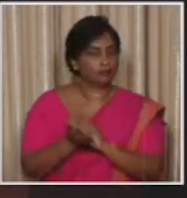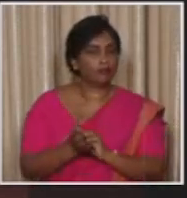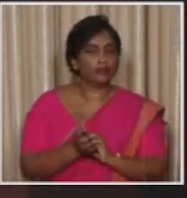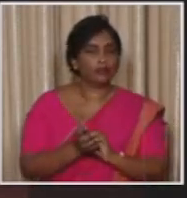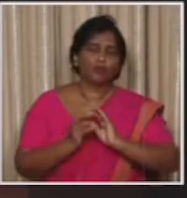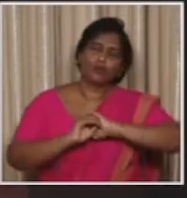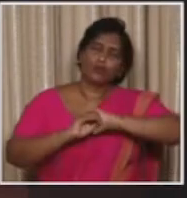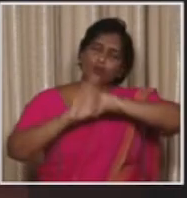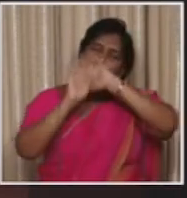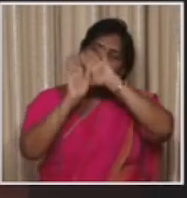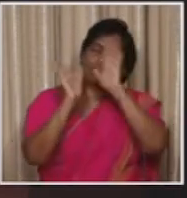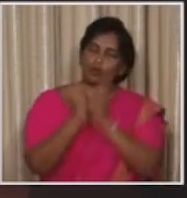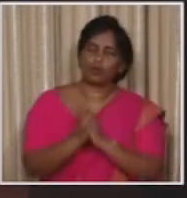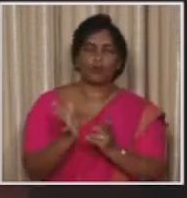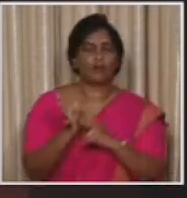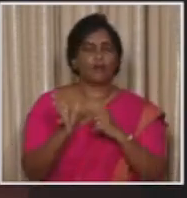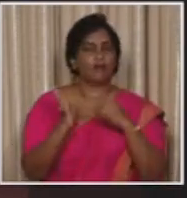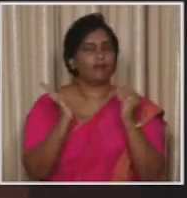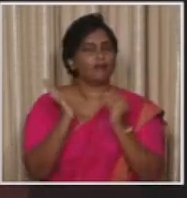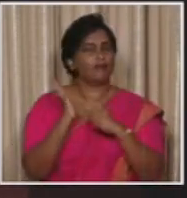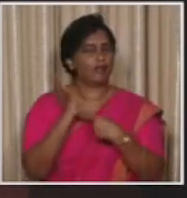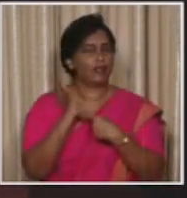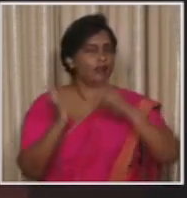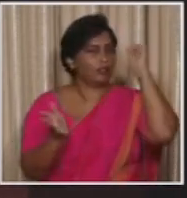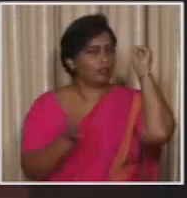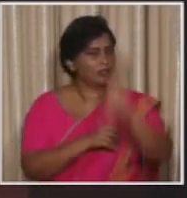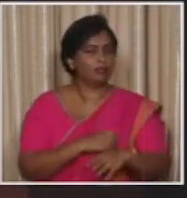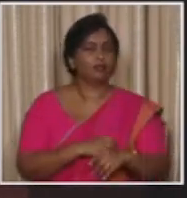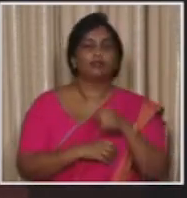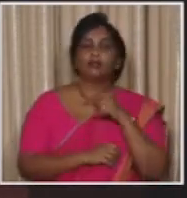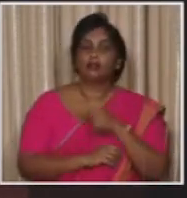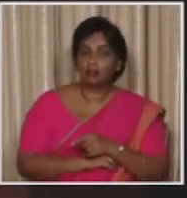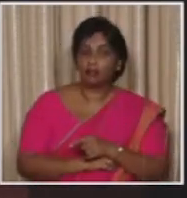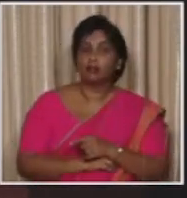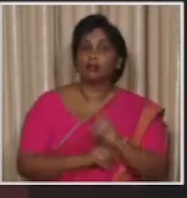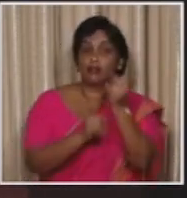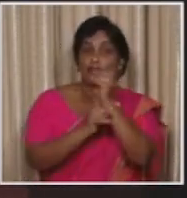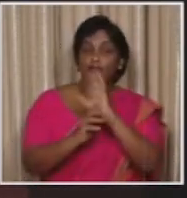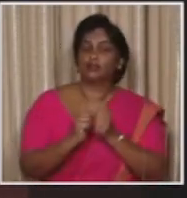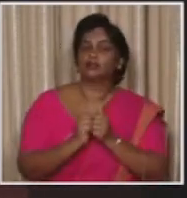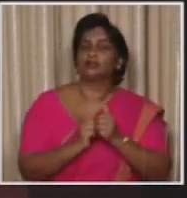ගහන්න පුළුවන් හැම එකටම වැට් එක ගහලා, මේකලු එකම මග,